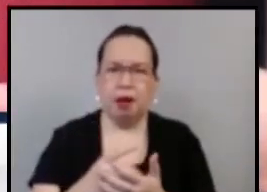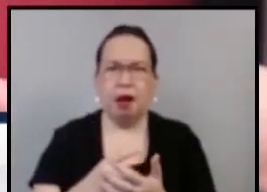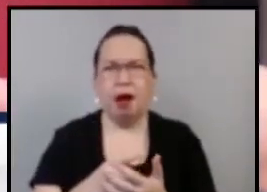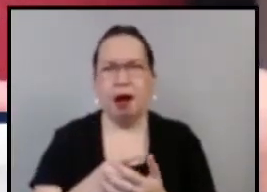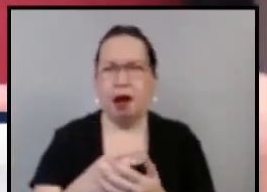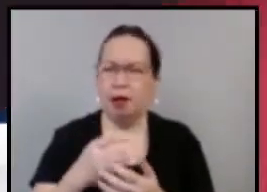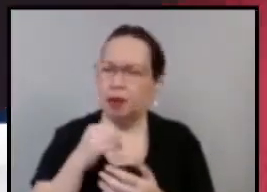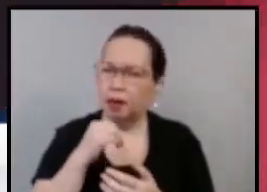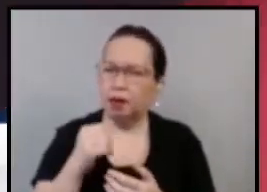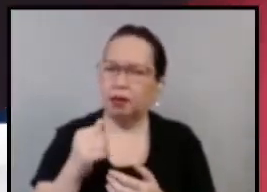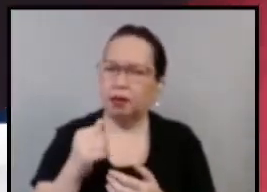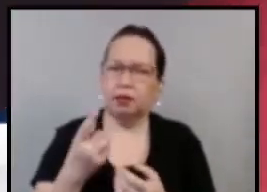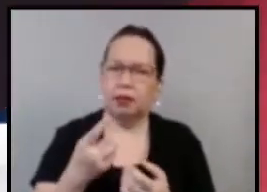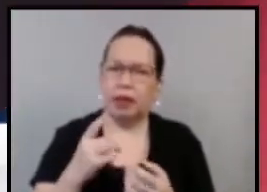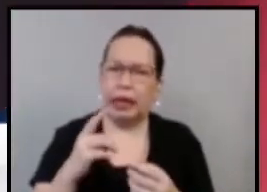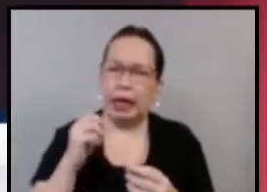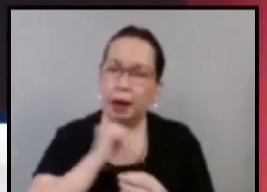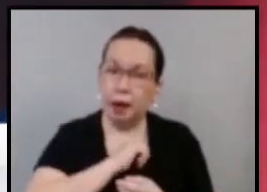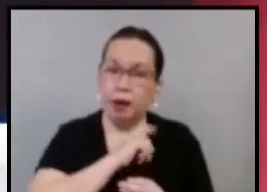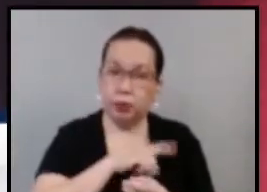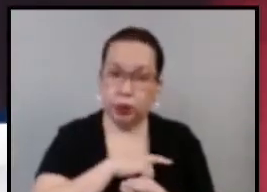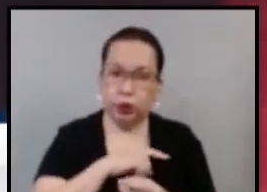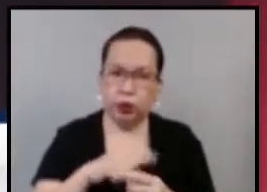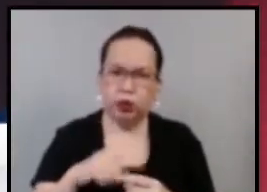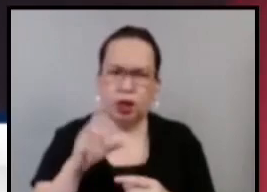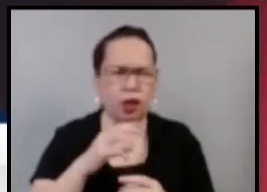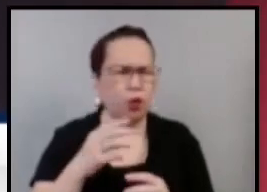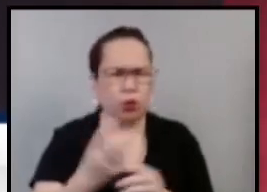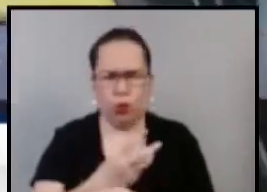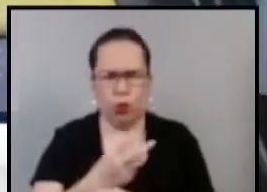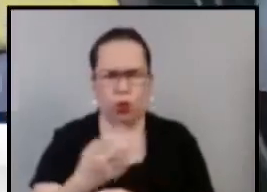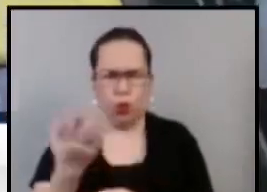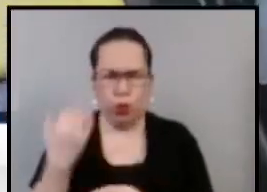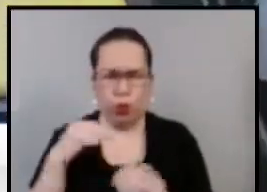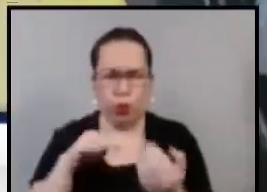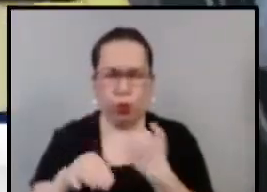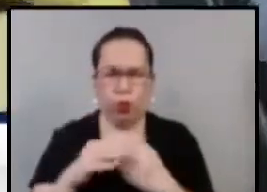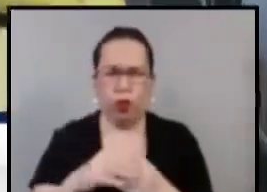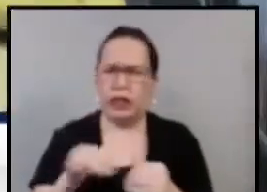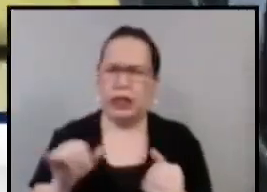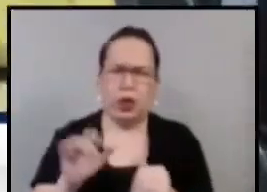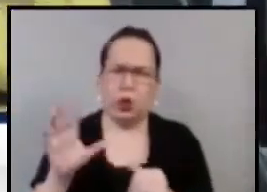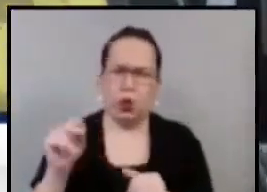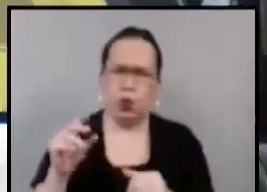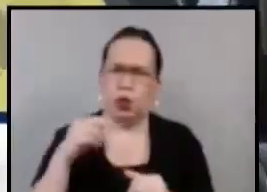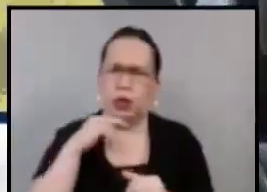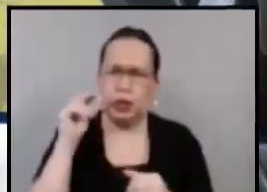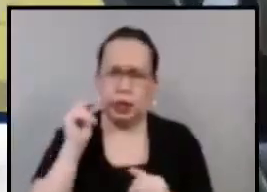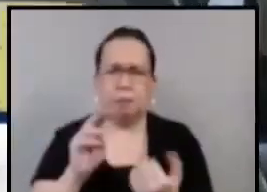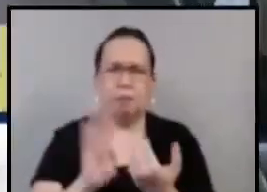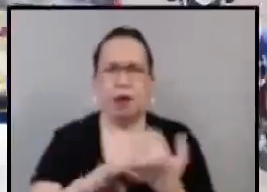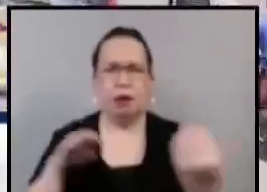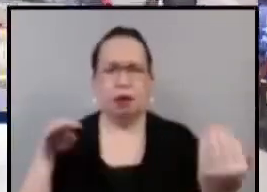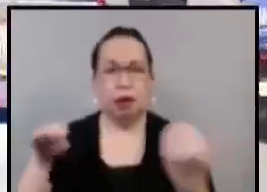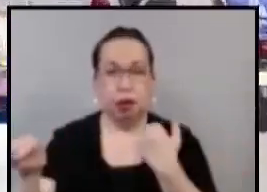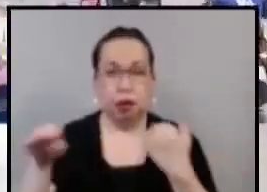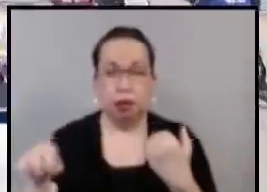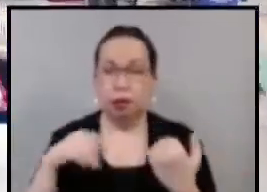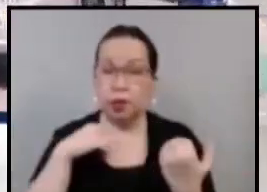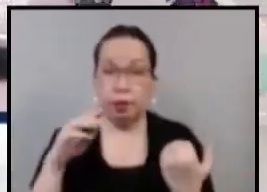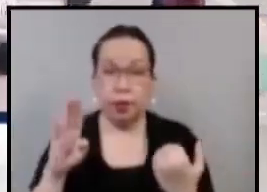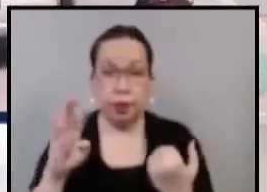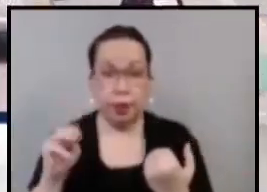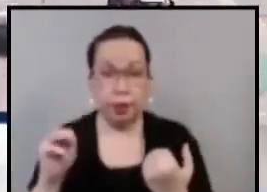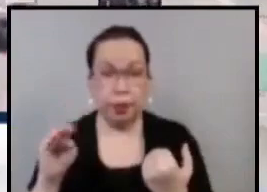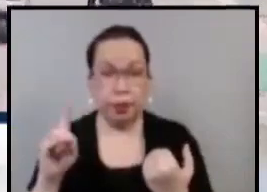ibang bibiyayan. Matindi na ang traffic yun ma'am, kagaya dati. Giit pa ng MMDA, mawawala ng emergency lane sa